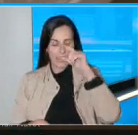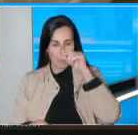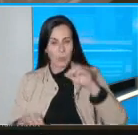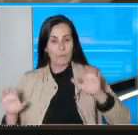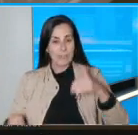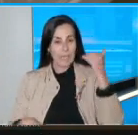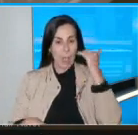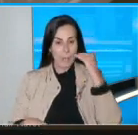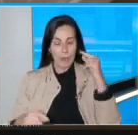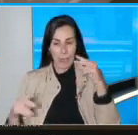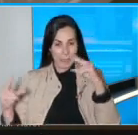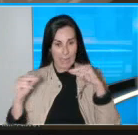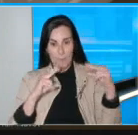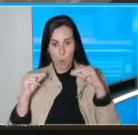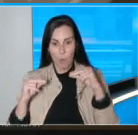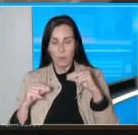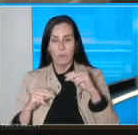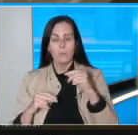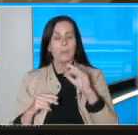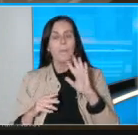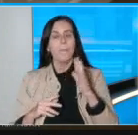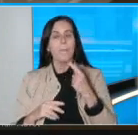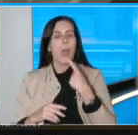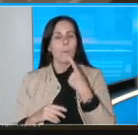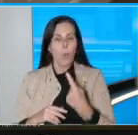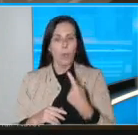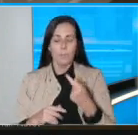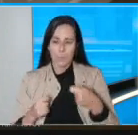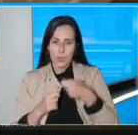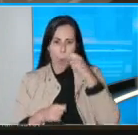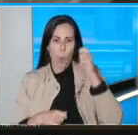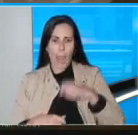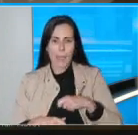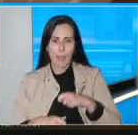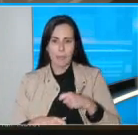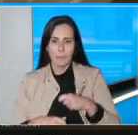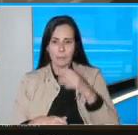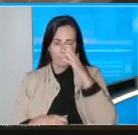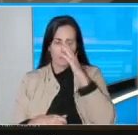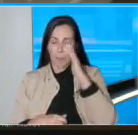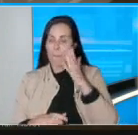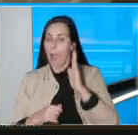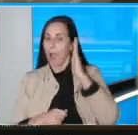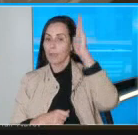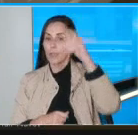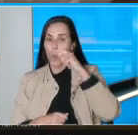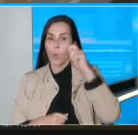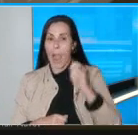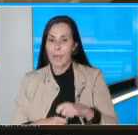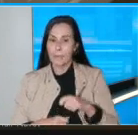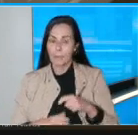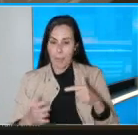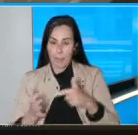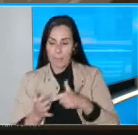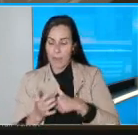הברית ביידן, הסוגיה העיקרית על השולחן הייתה בעצם אוקראינה, אם תרצי אפילו עתידה של אוקראינה לאור